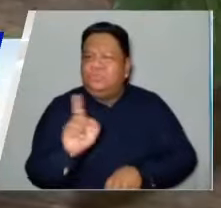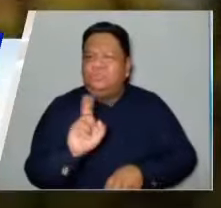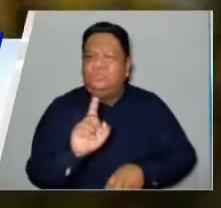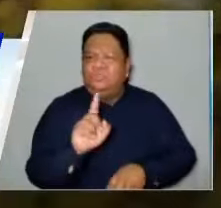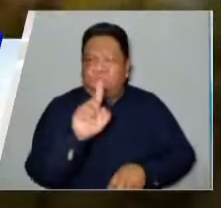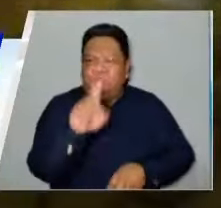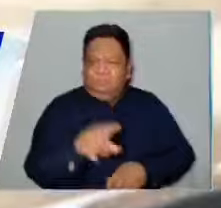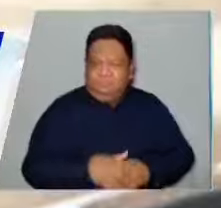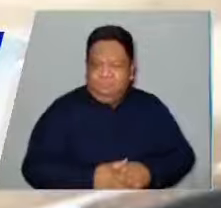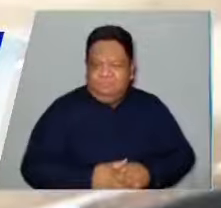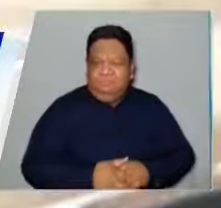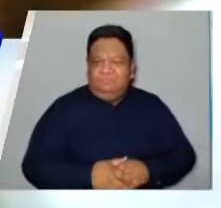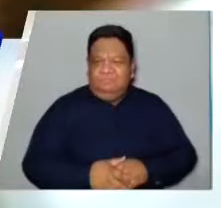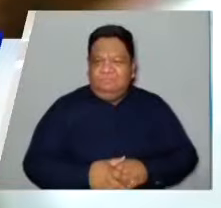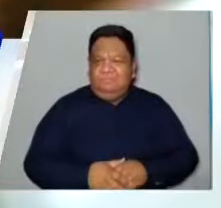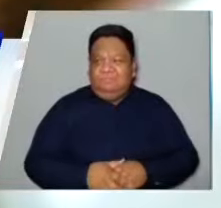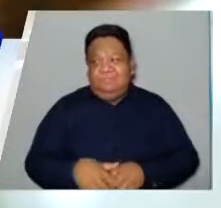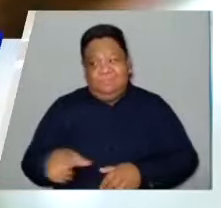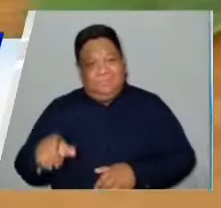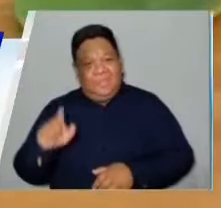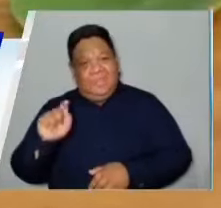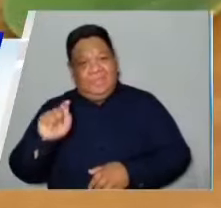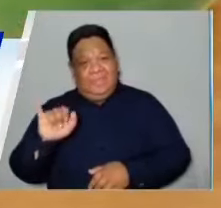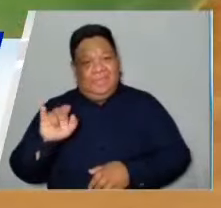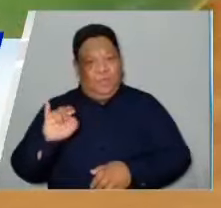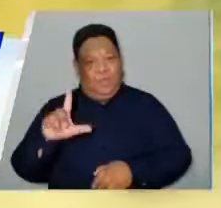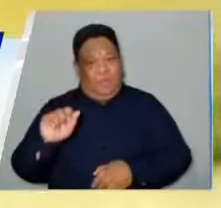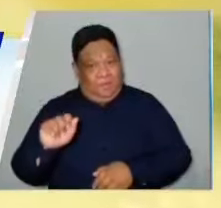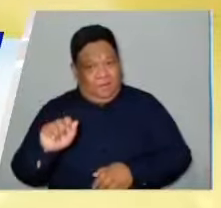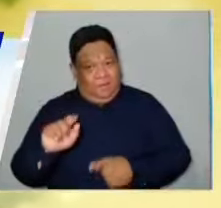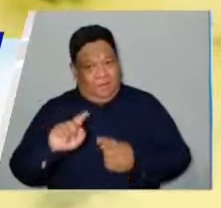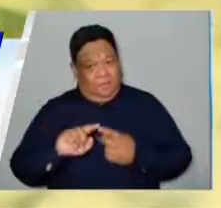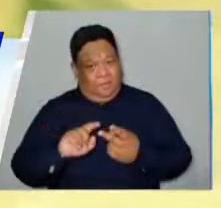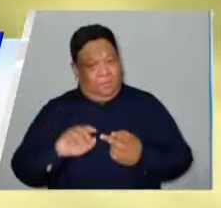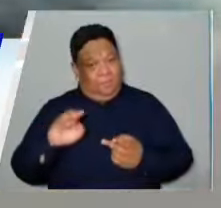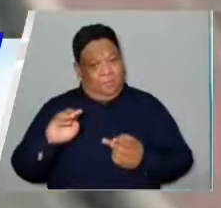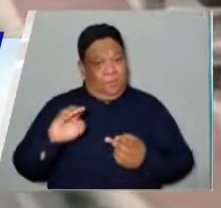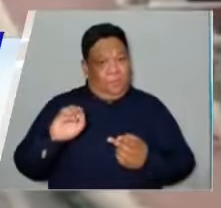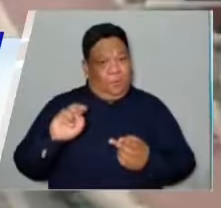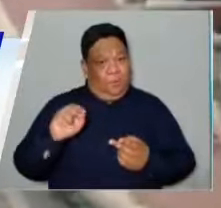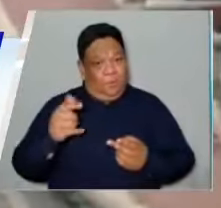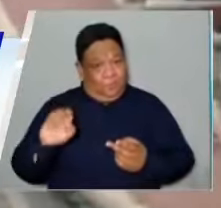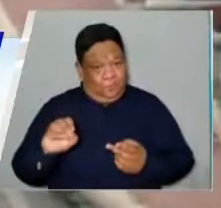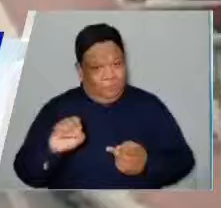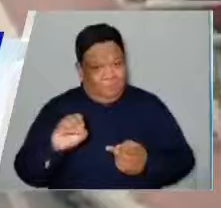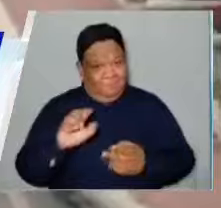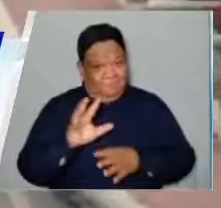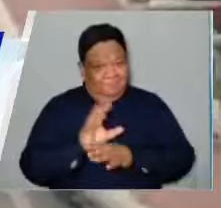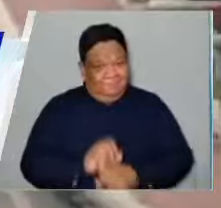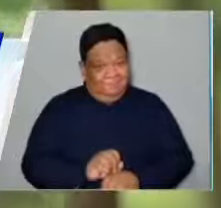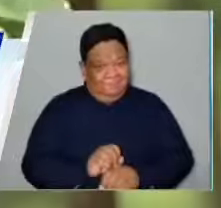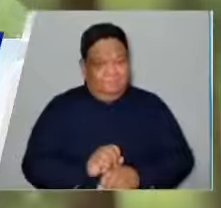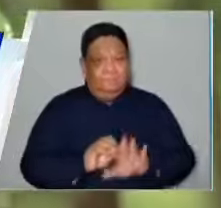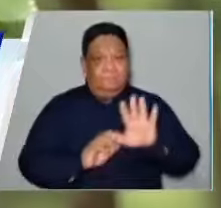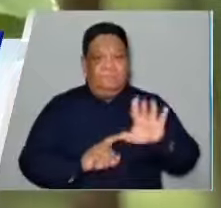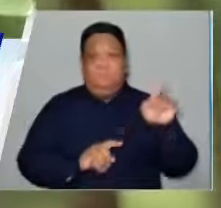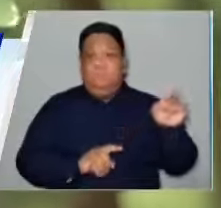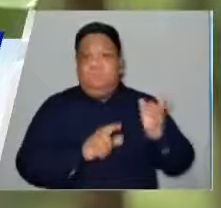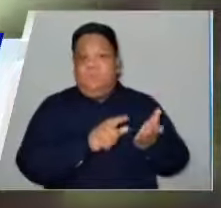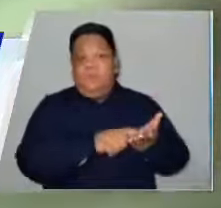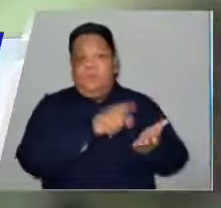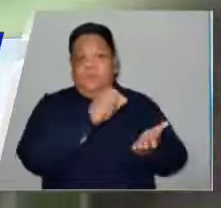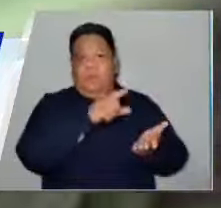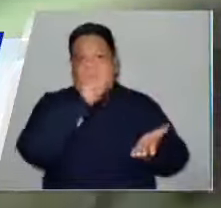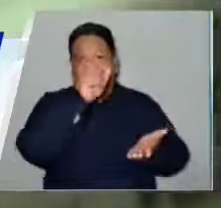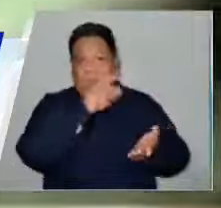sa tinola o sa munggo sa lawag city sa Ilocos Norte hindi limitado sa